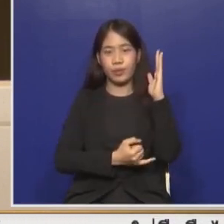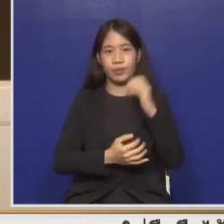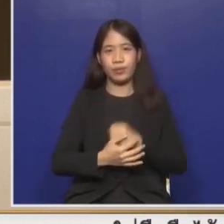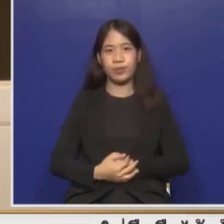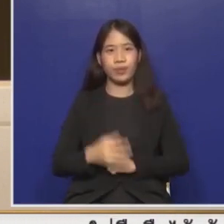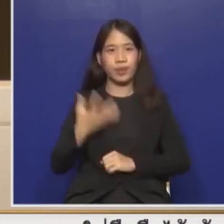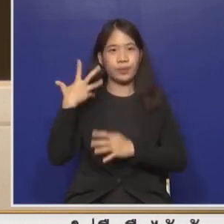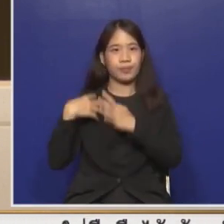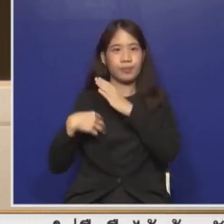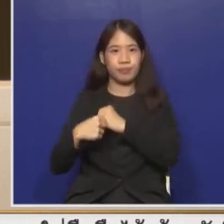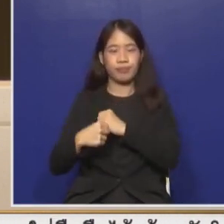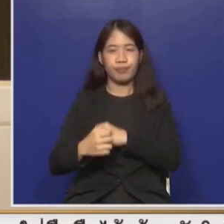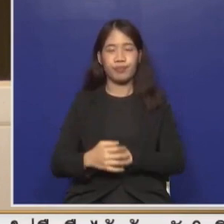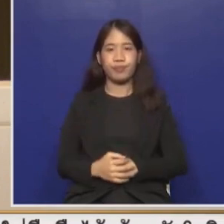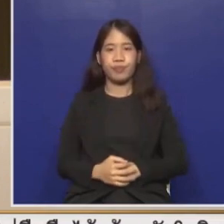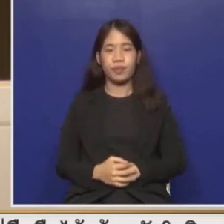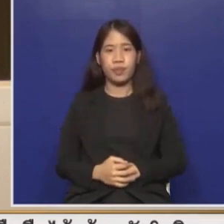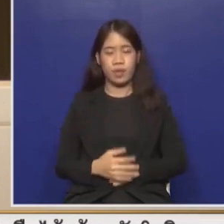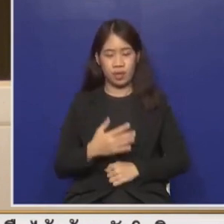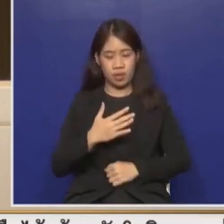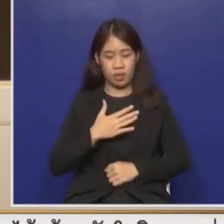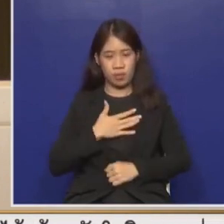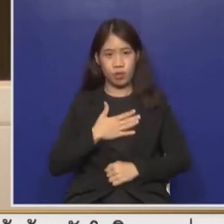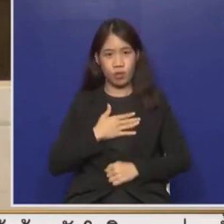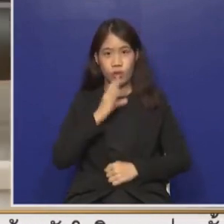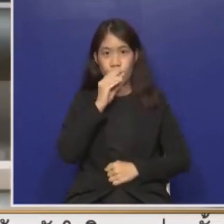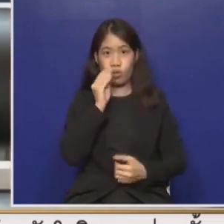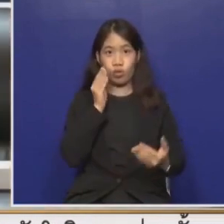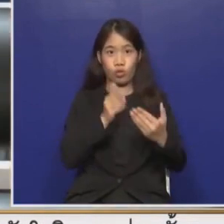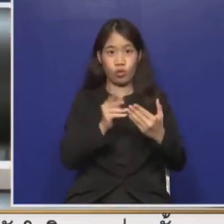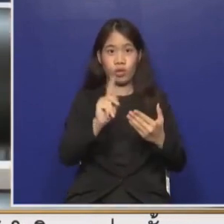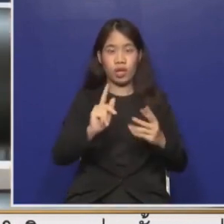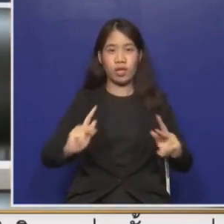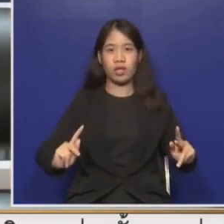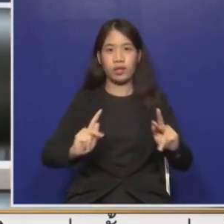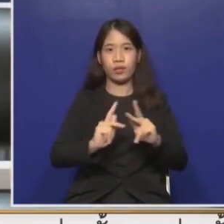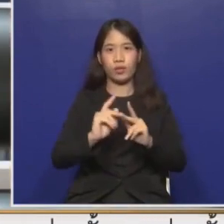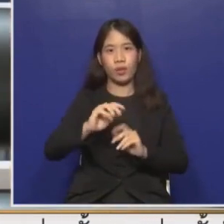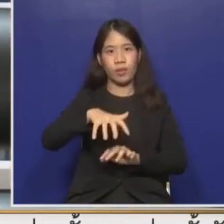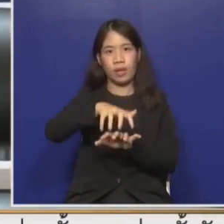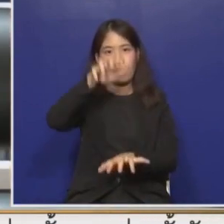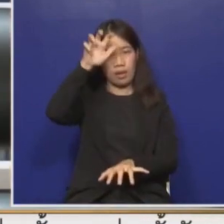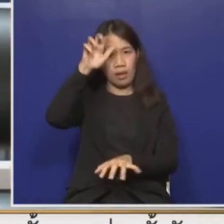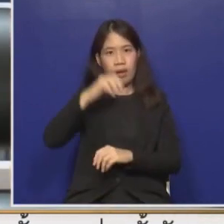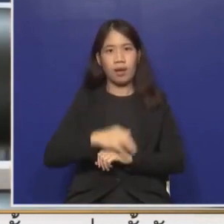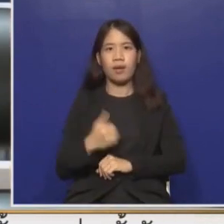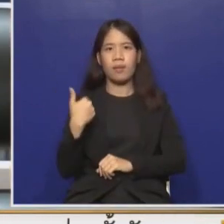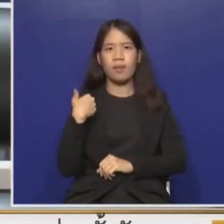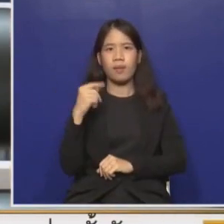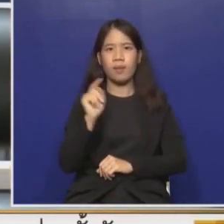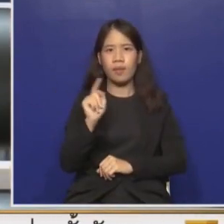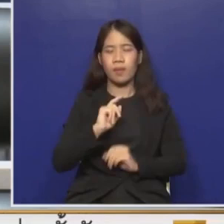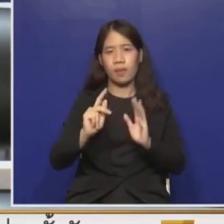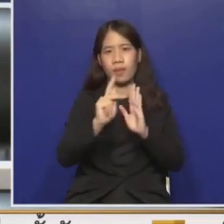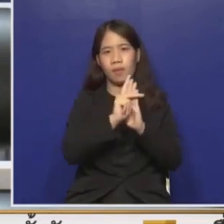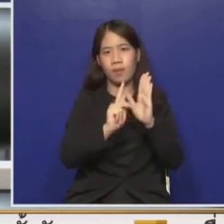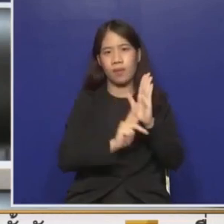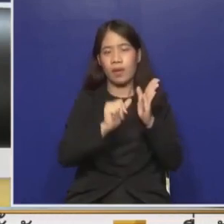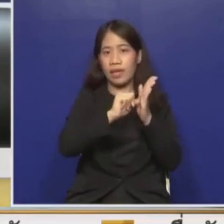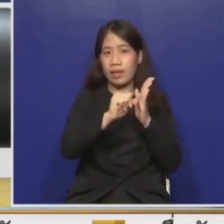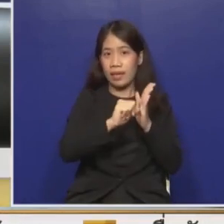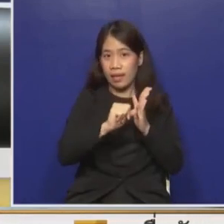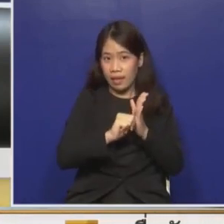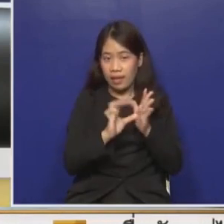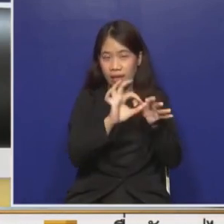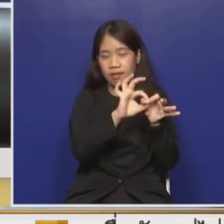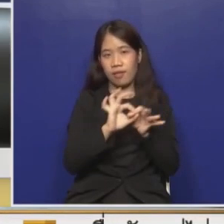ชาทิปัตรผมกราเรีนทานประทานผ่านไปที่กระสวงมาทย์เรื่องการแ่ไขประกาศกระสวงมหาทย์เร